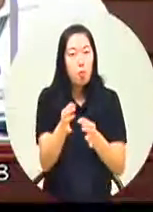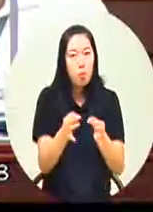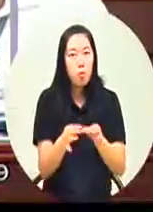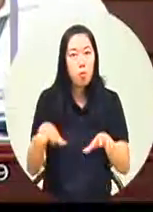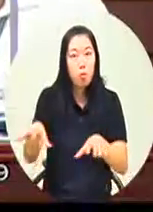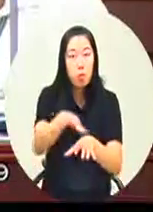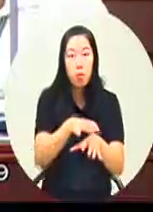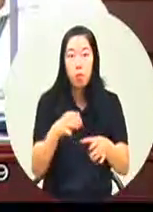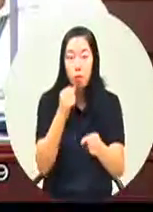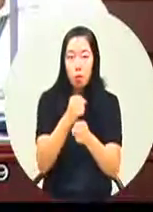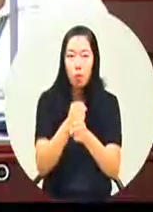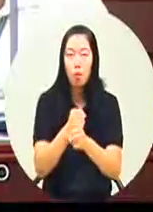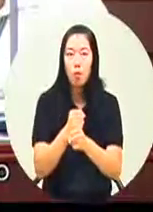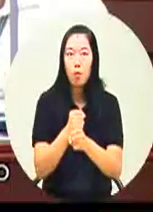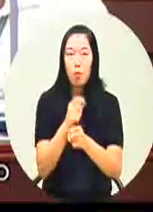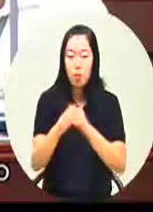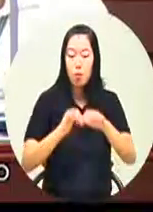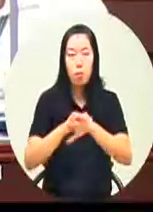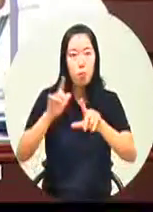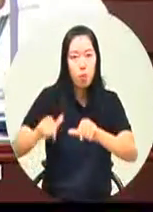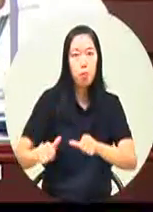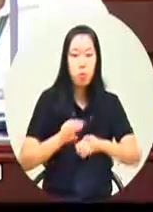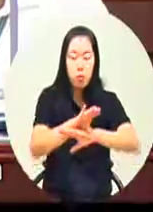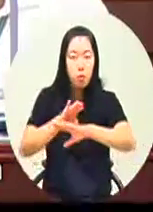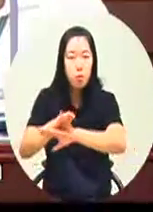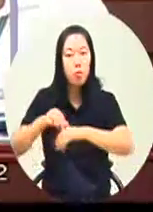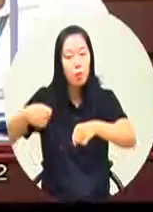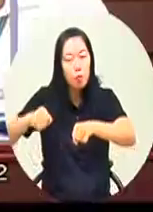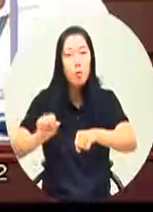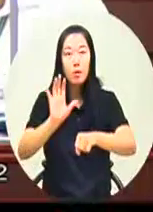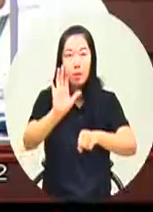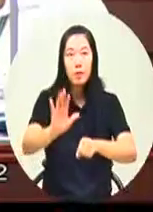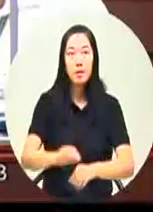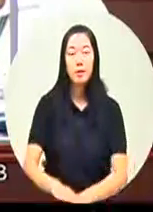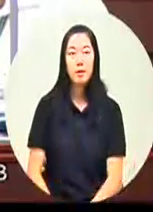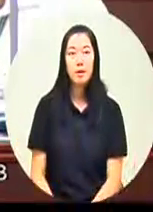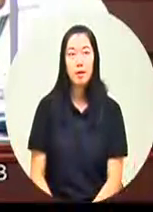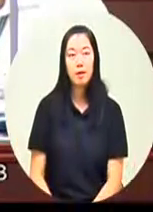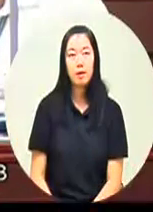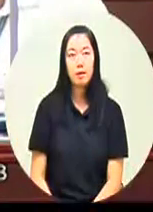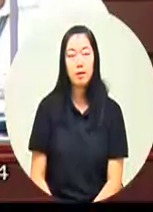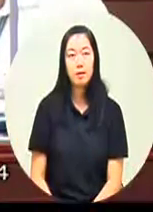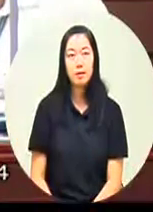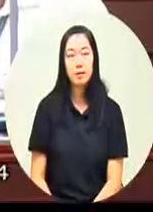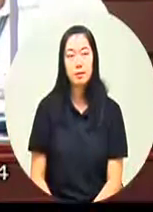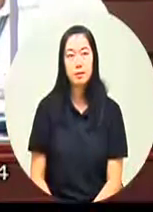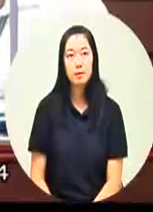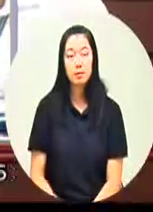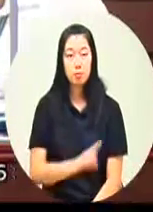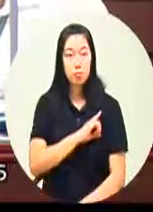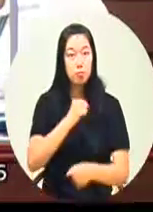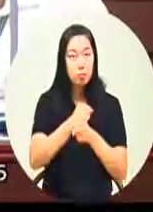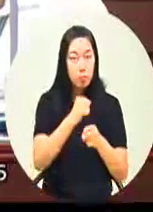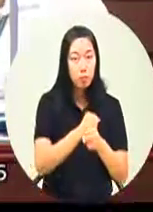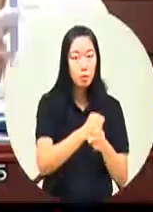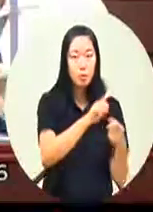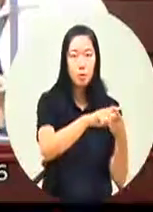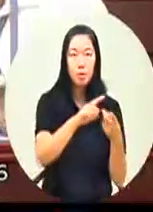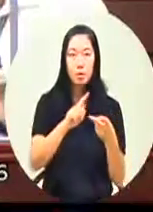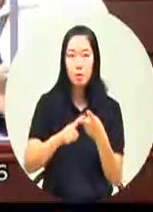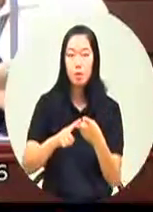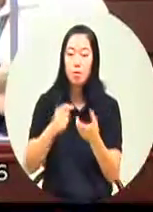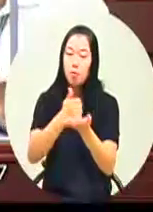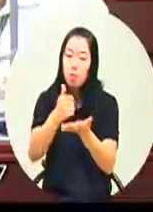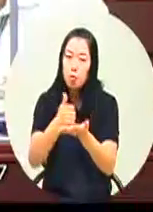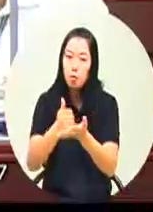了很多这种已经成熟的车辆，在他们的制造面，或是说在运行